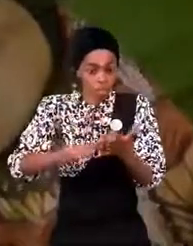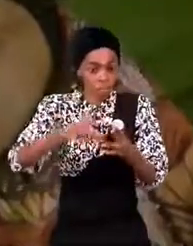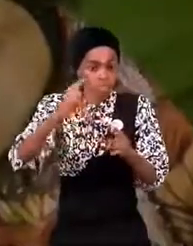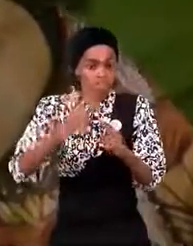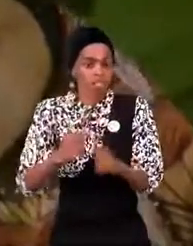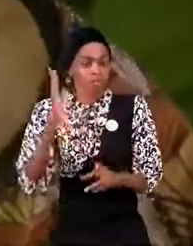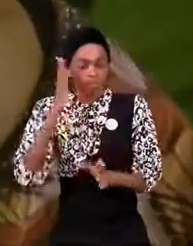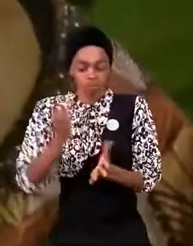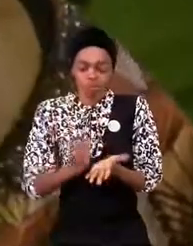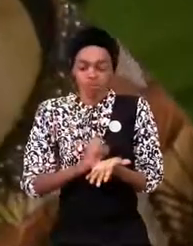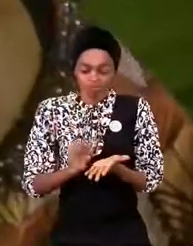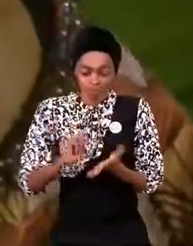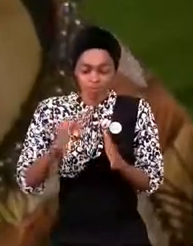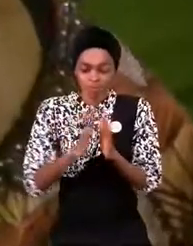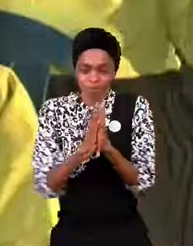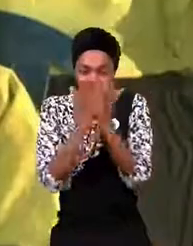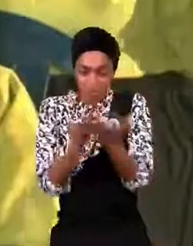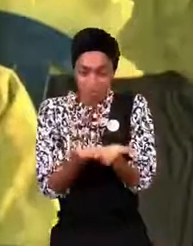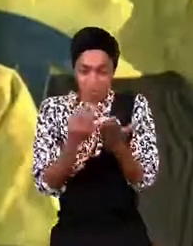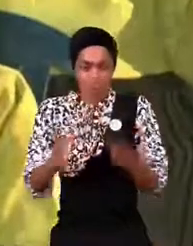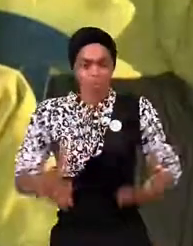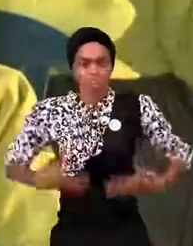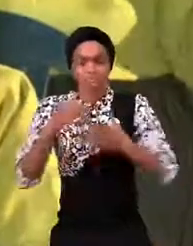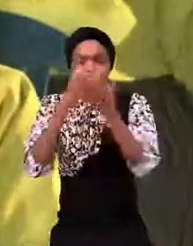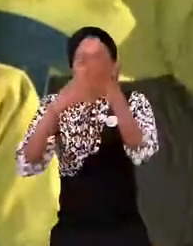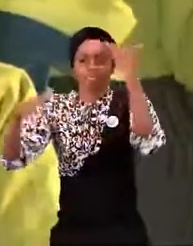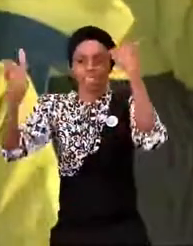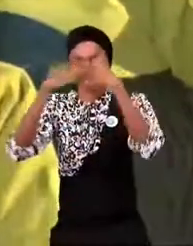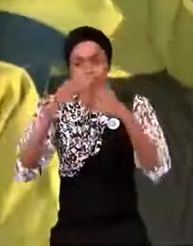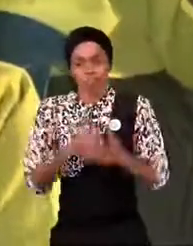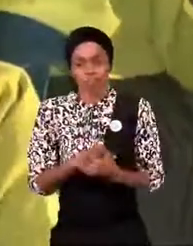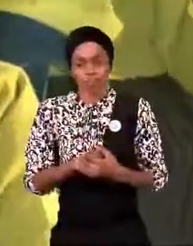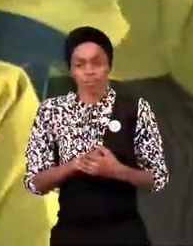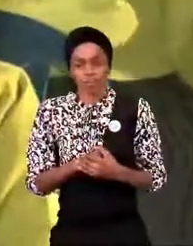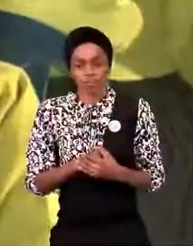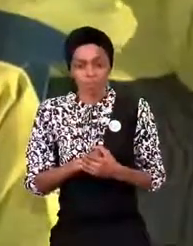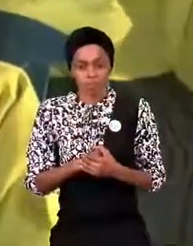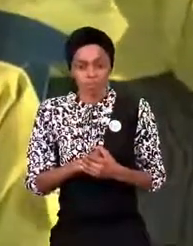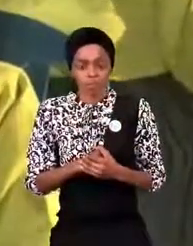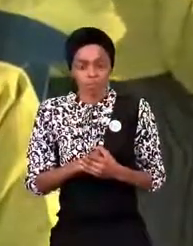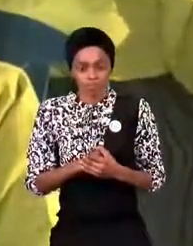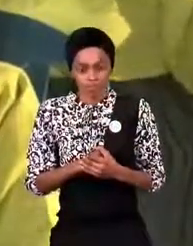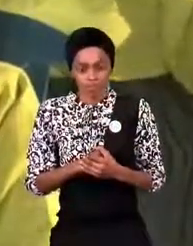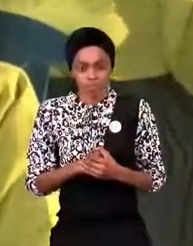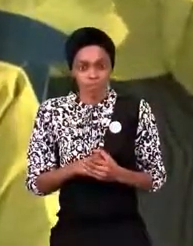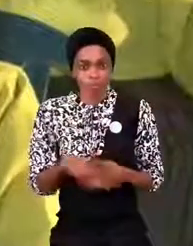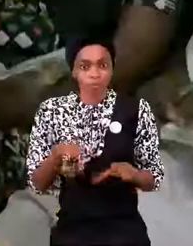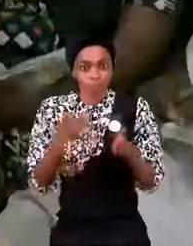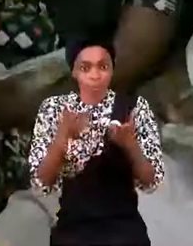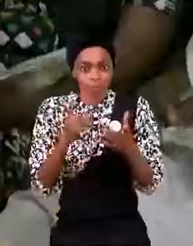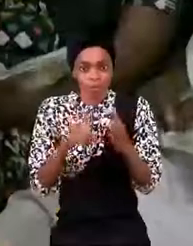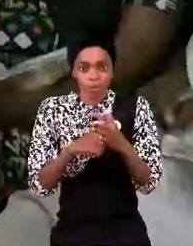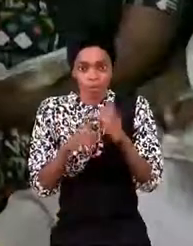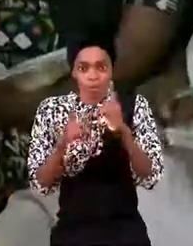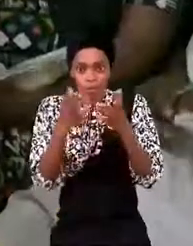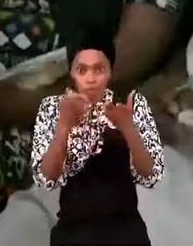ciel. Est-ce que tu veux cela? Est-ce que tu veux être dans le royaume de son Fils d'amour? Est-ce que